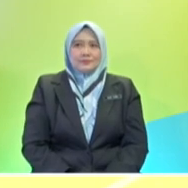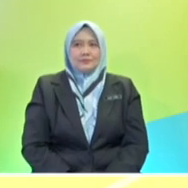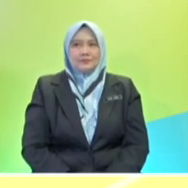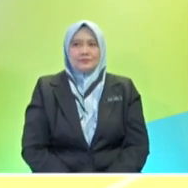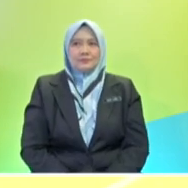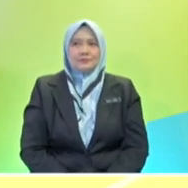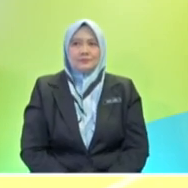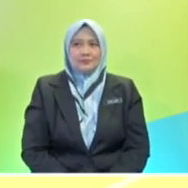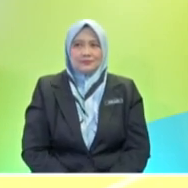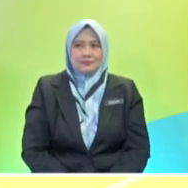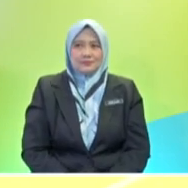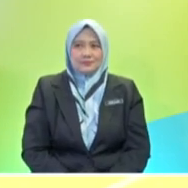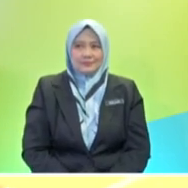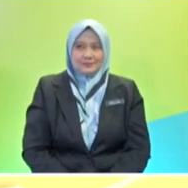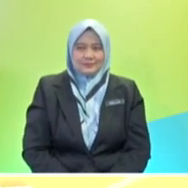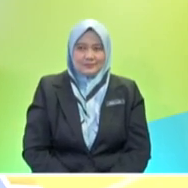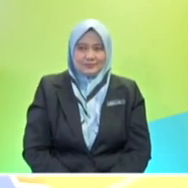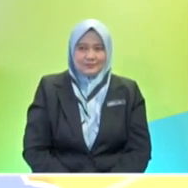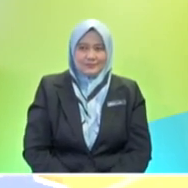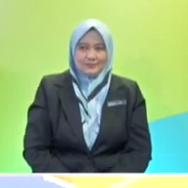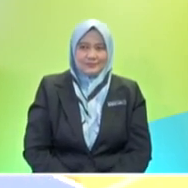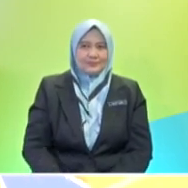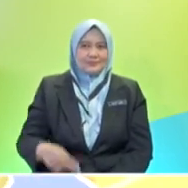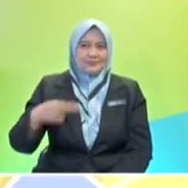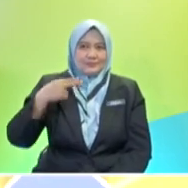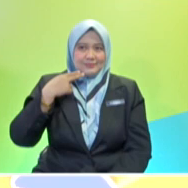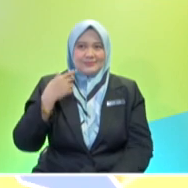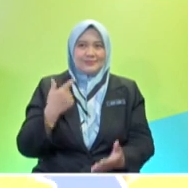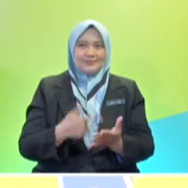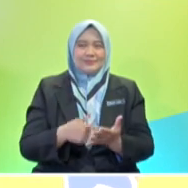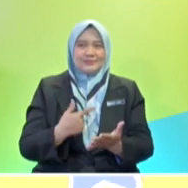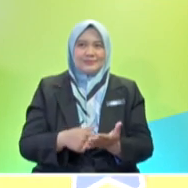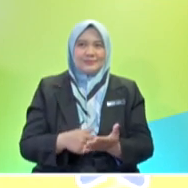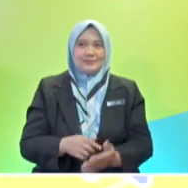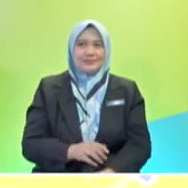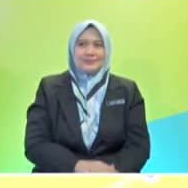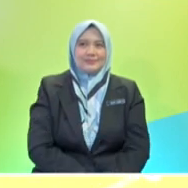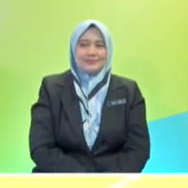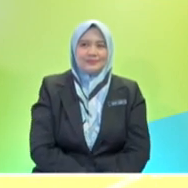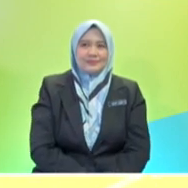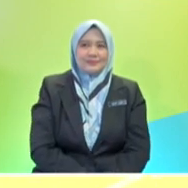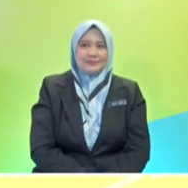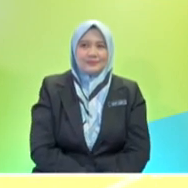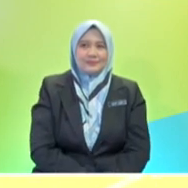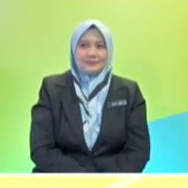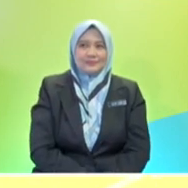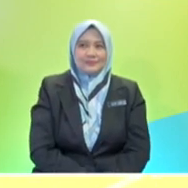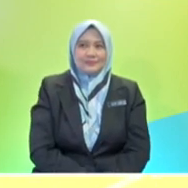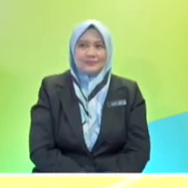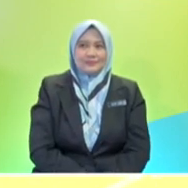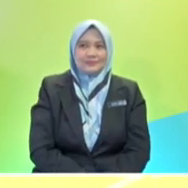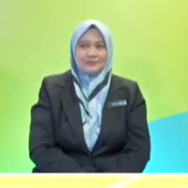markah lebih lagi? Wah, Hanan lagi sekali. Lagi. Laju. Kumpulan bersih juga. Baik kita minta